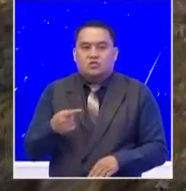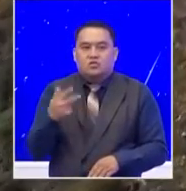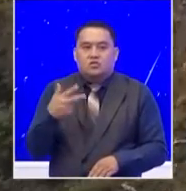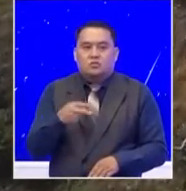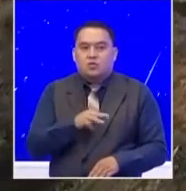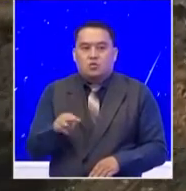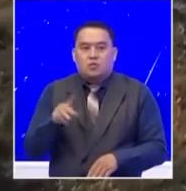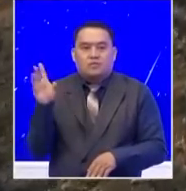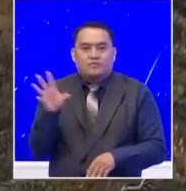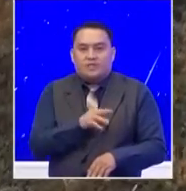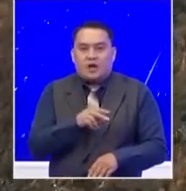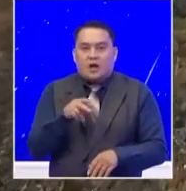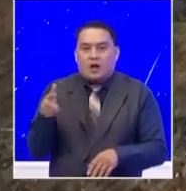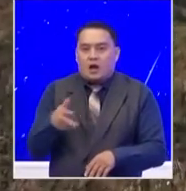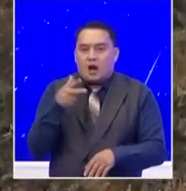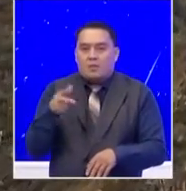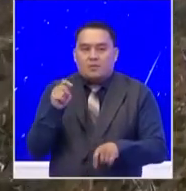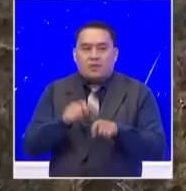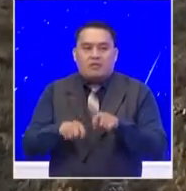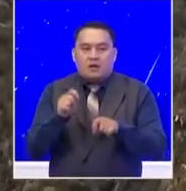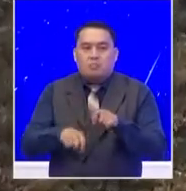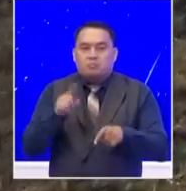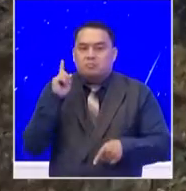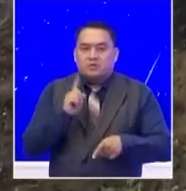были проверены все камеры. Вот